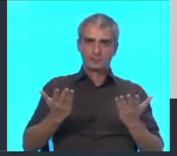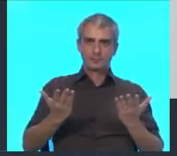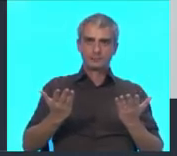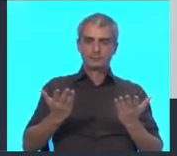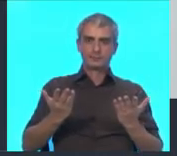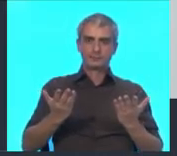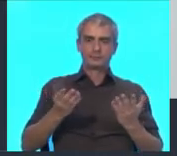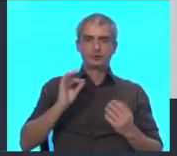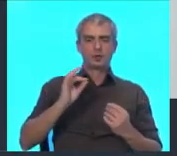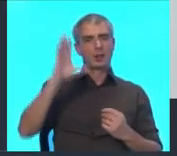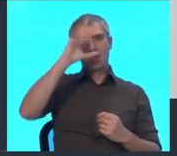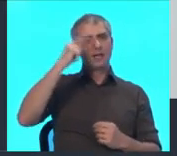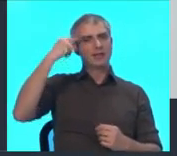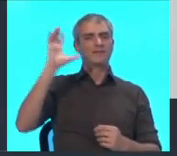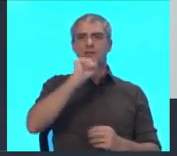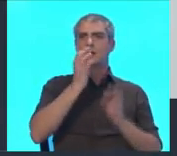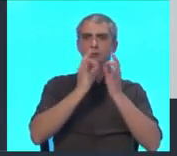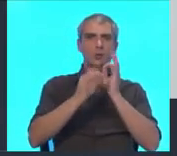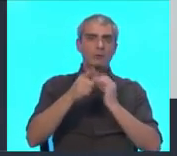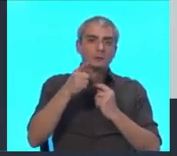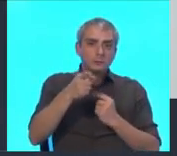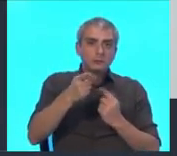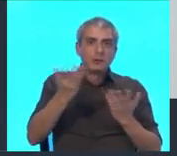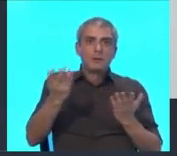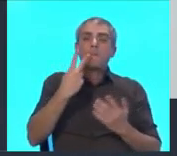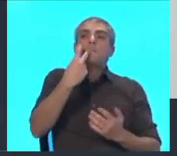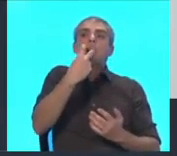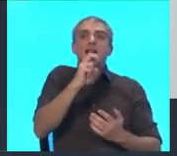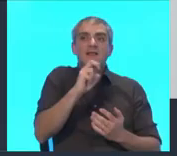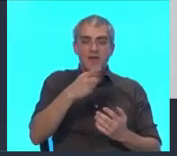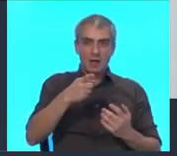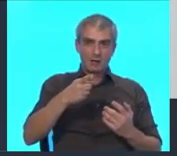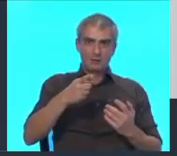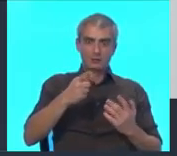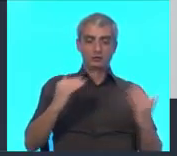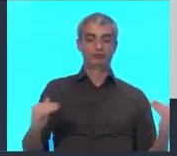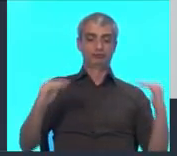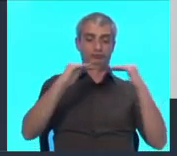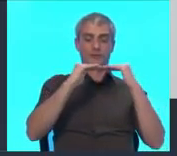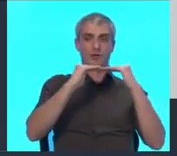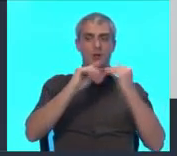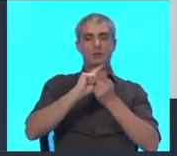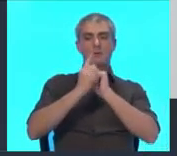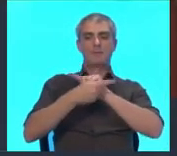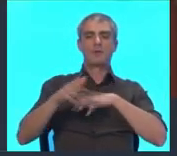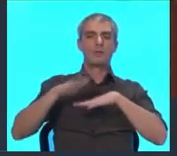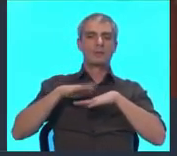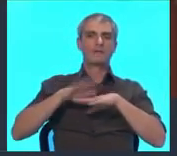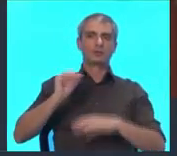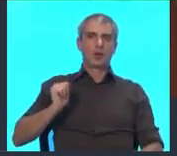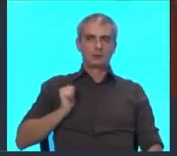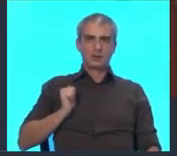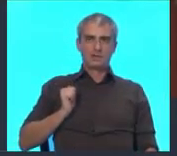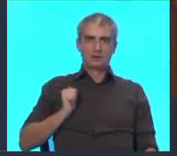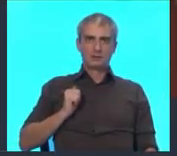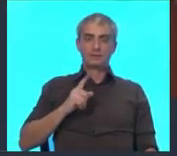של אג'נדה מסוימת. האג'נדה הזאת בעצם מעדיפה את השוויון על פני תפקודו של צה"ל. ואם